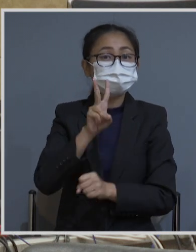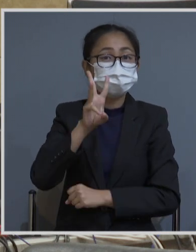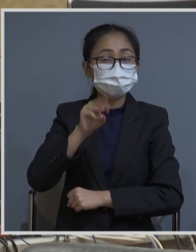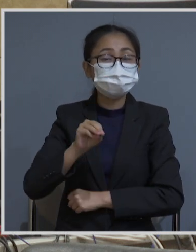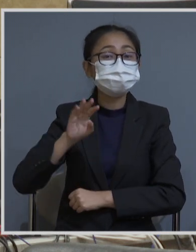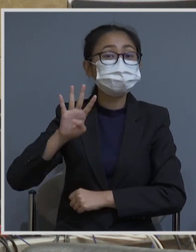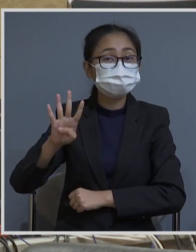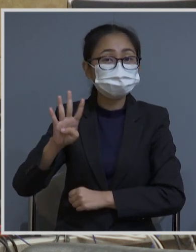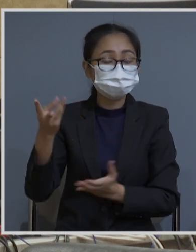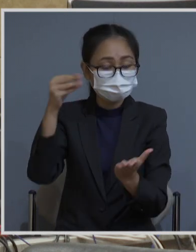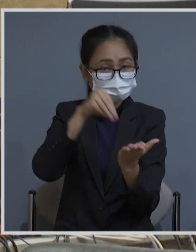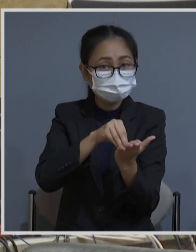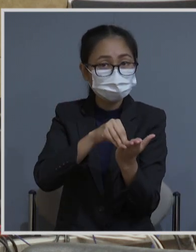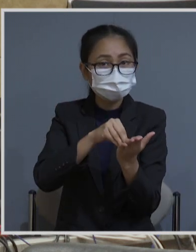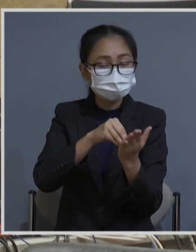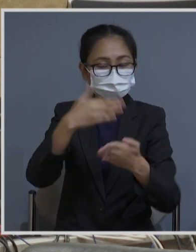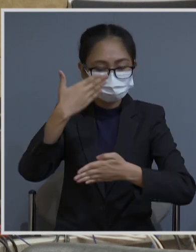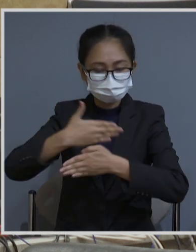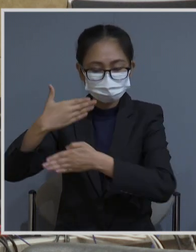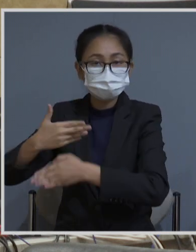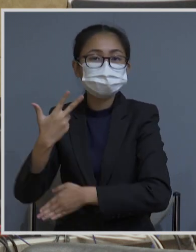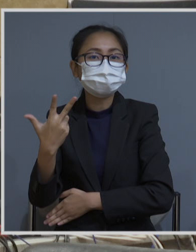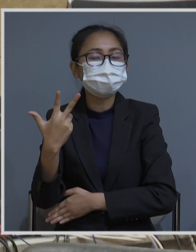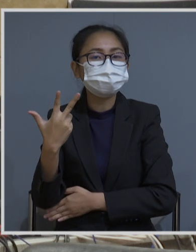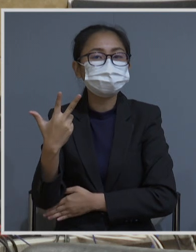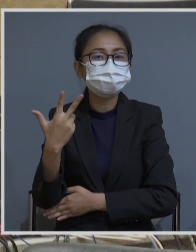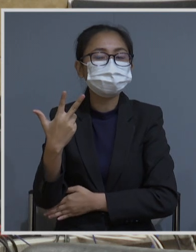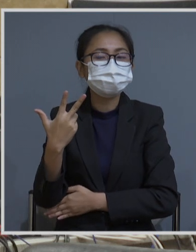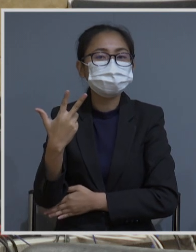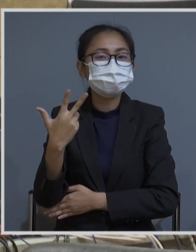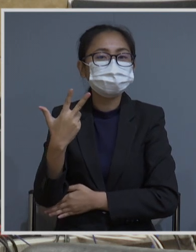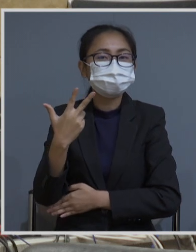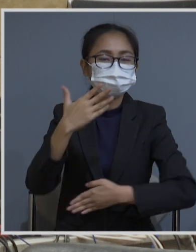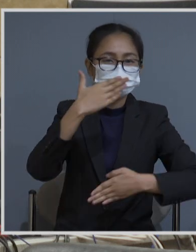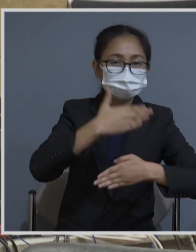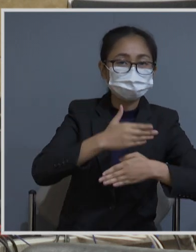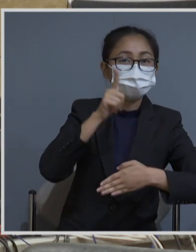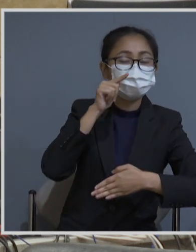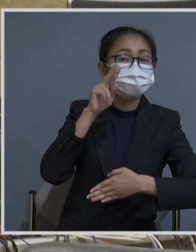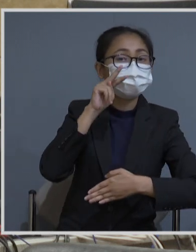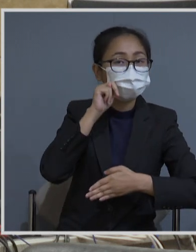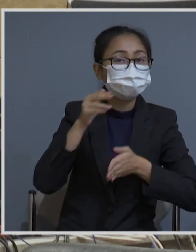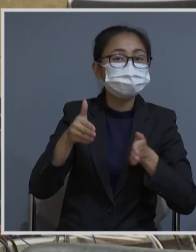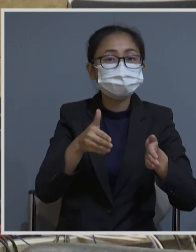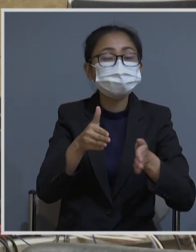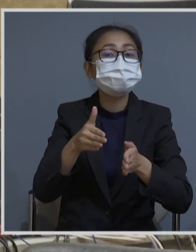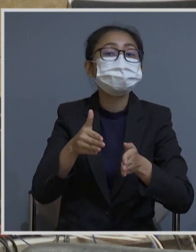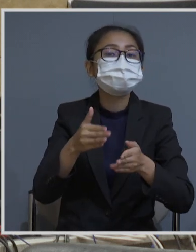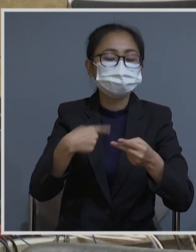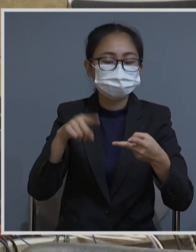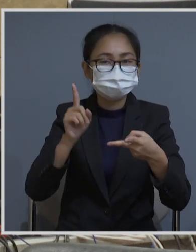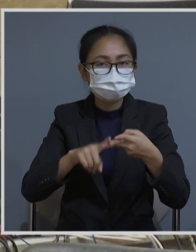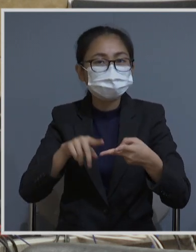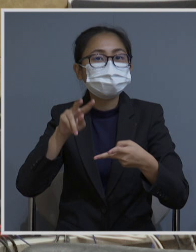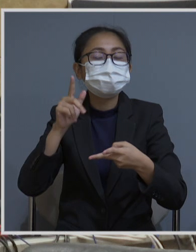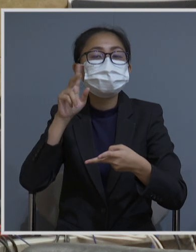สร้างฝายจะหล่อน่ะถึง 3ฝายชะลอน้ำเลยทีเดียวทั้งกั้นแม่น้ำสงครามและลำ